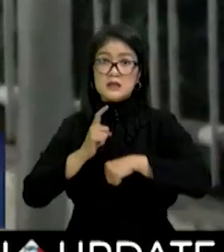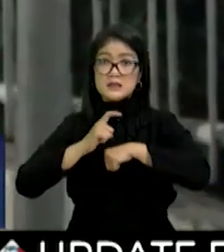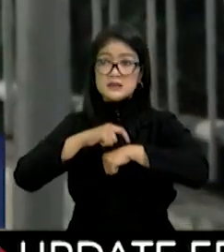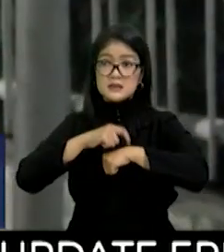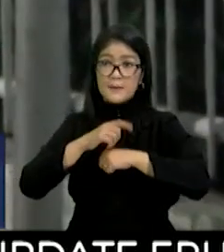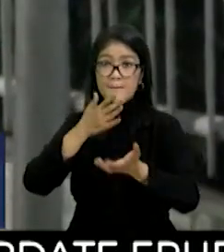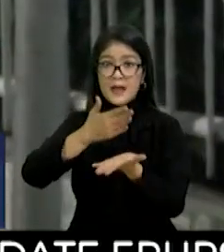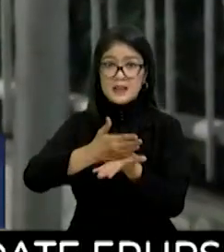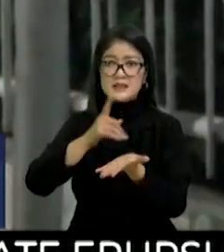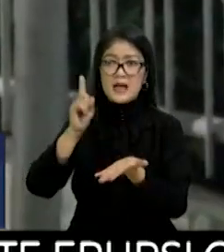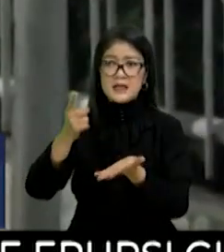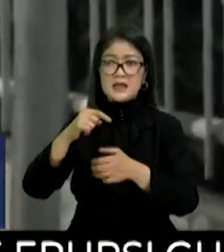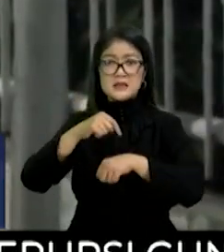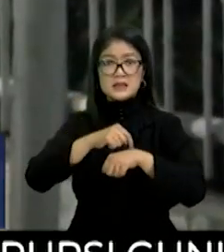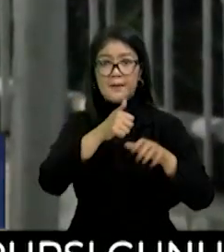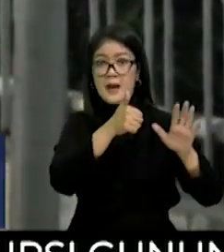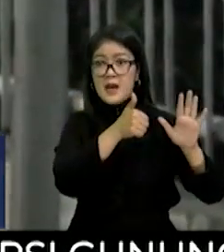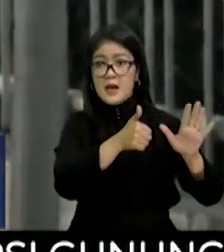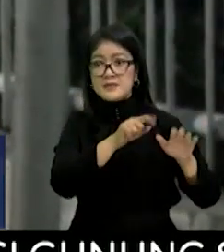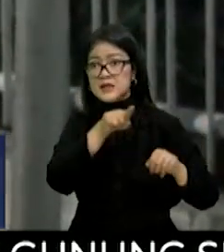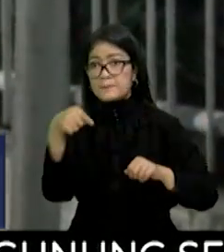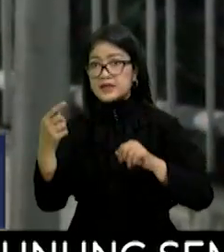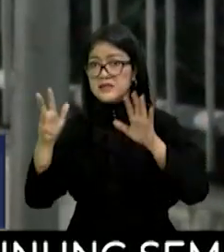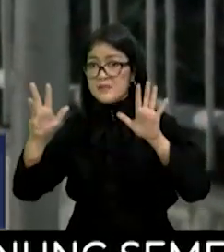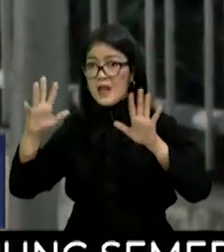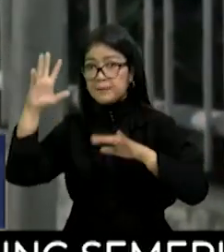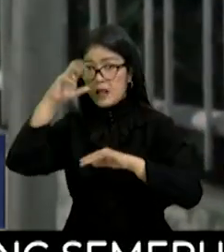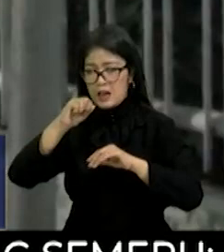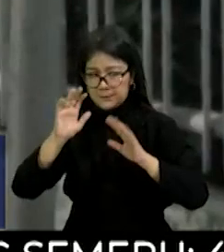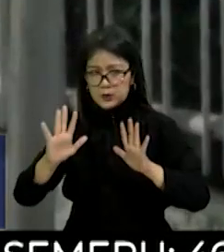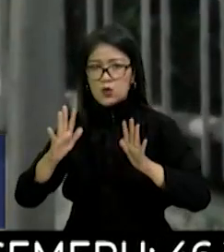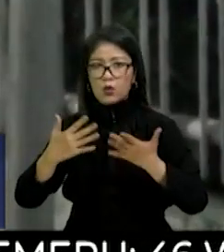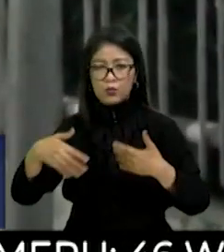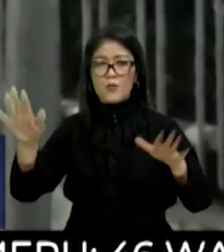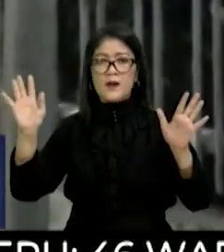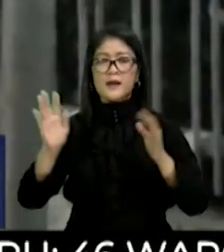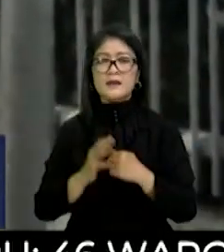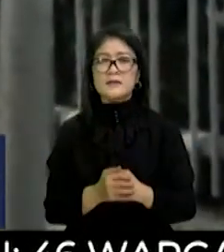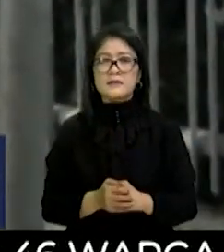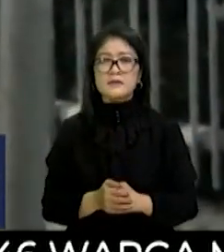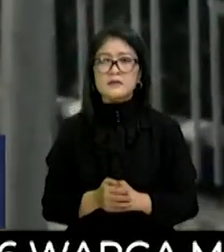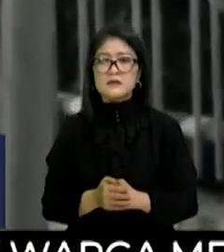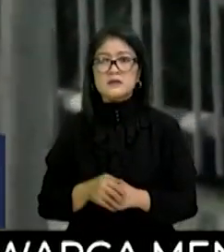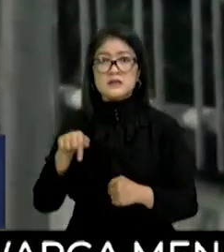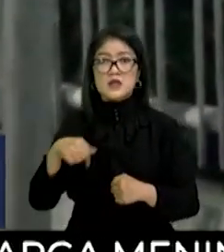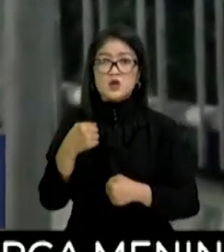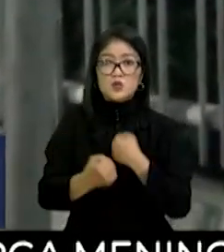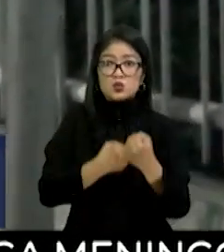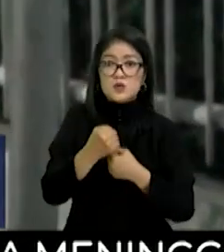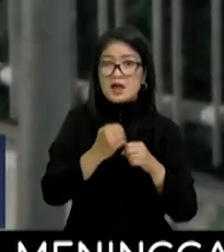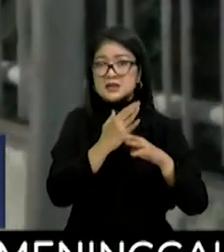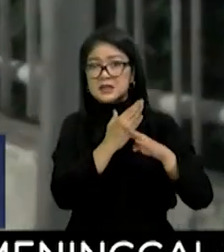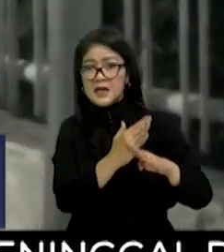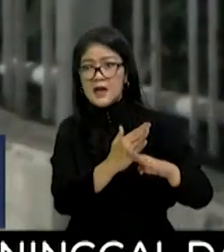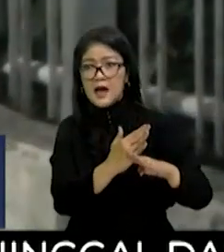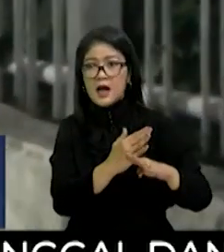dari jam enam sampai dengan pukul 21 hanya gede itu menjadi salah satu upaya antisipasi yang